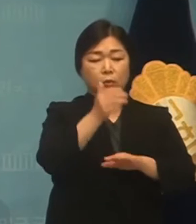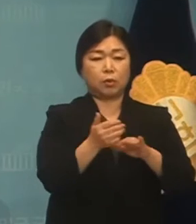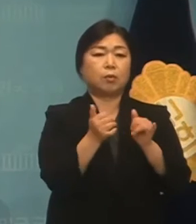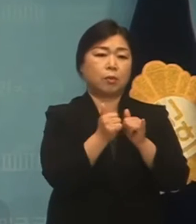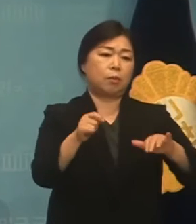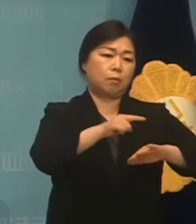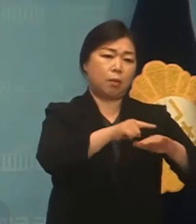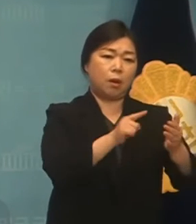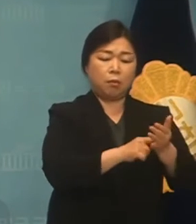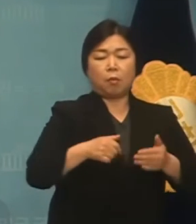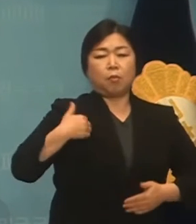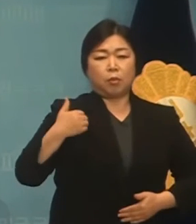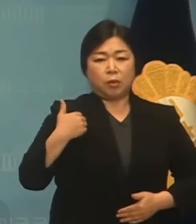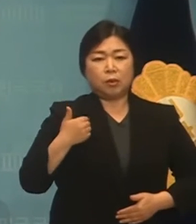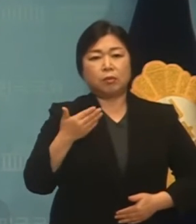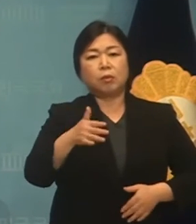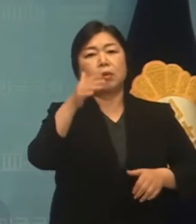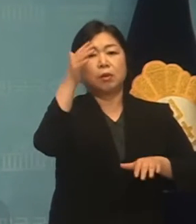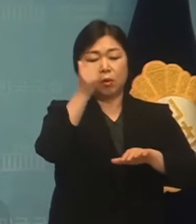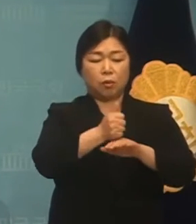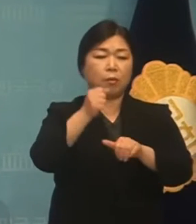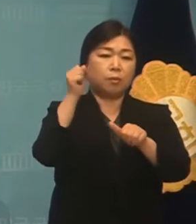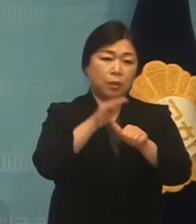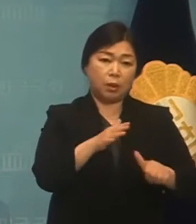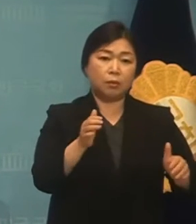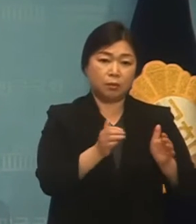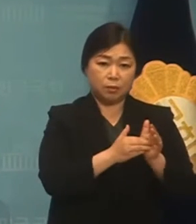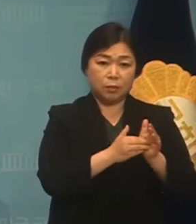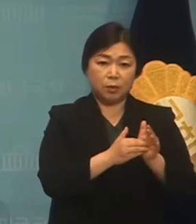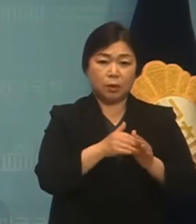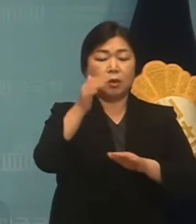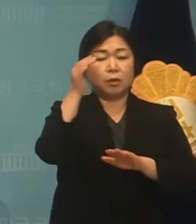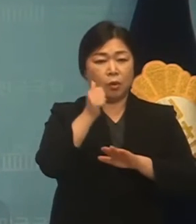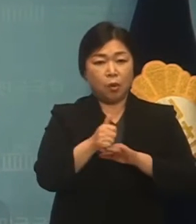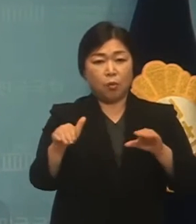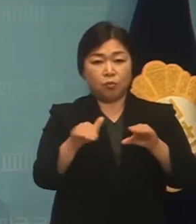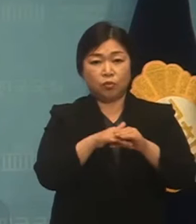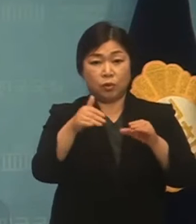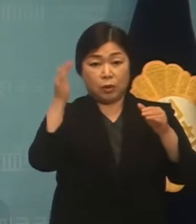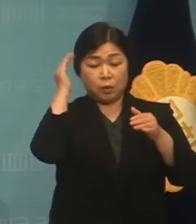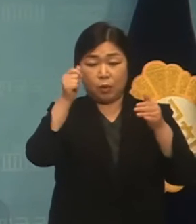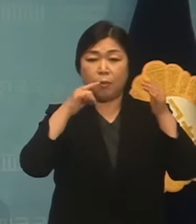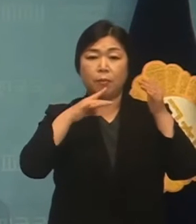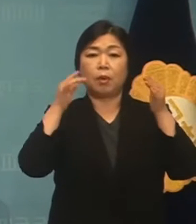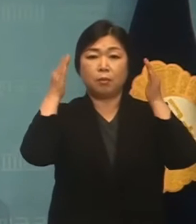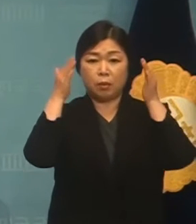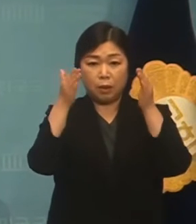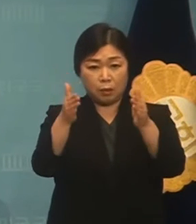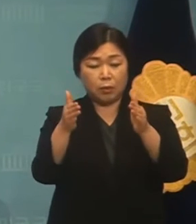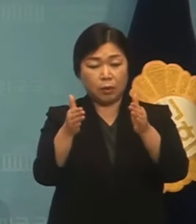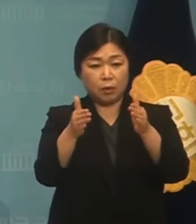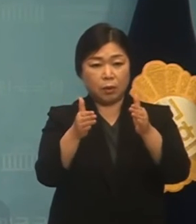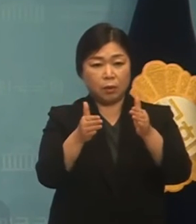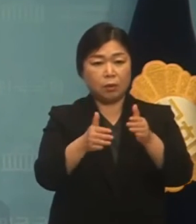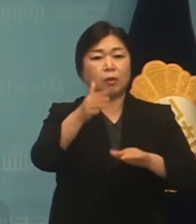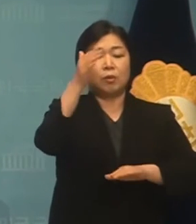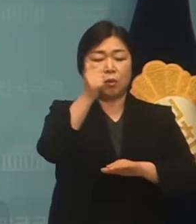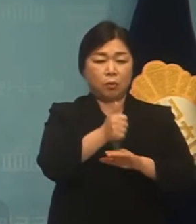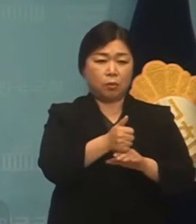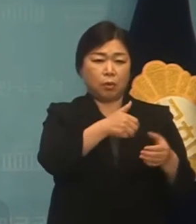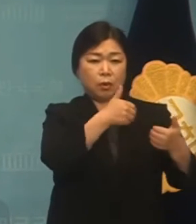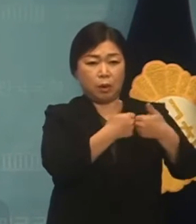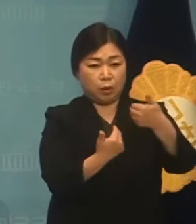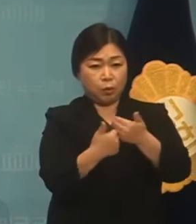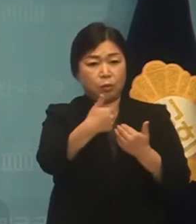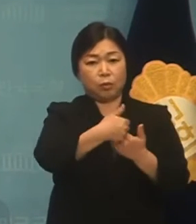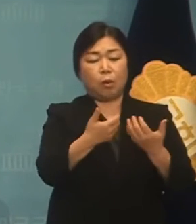패배했음에도 극단적인 친문 지지층만 바라보고 있습니다. 대륙과 분열의 정치를 다수의